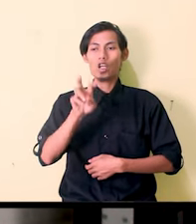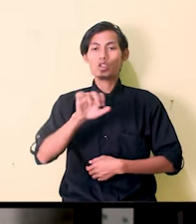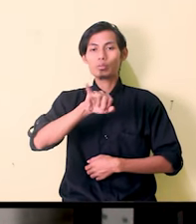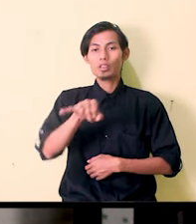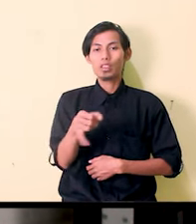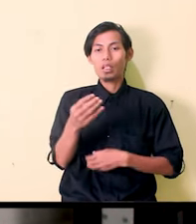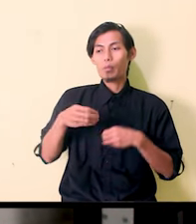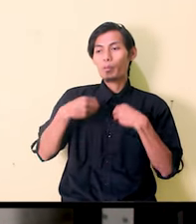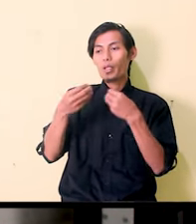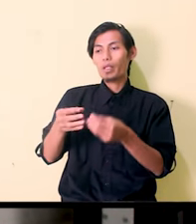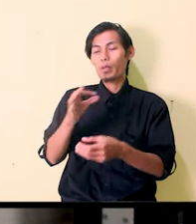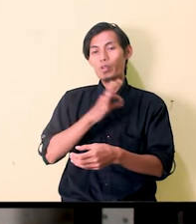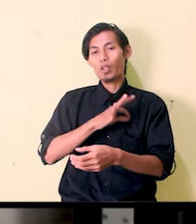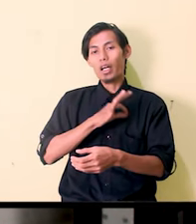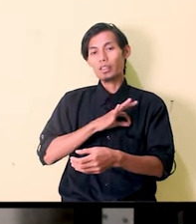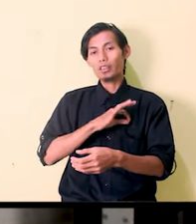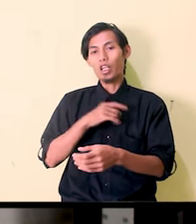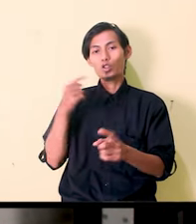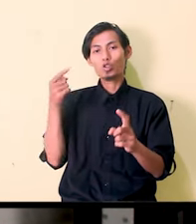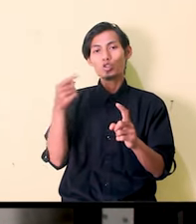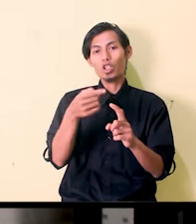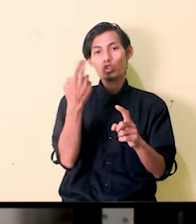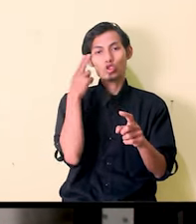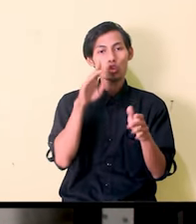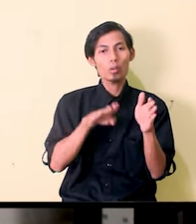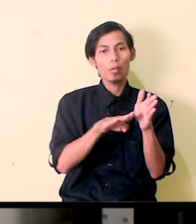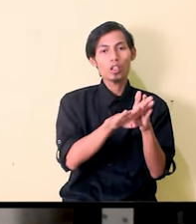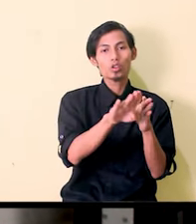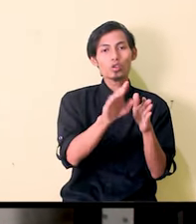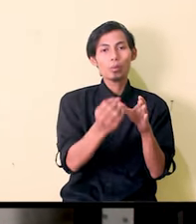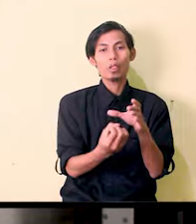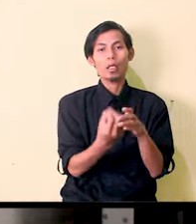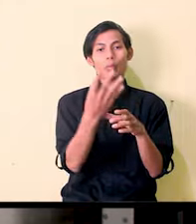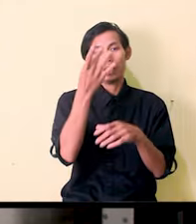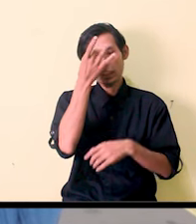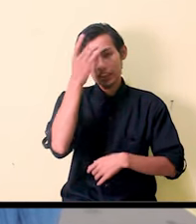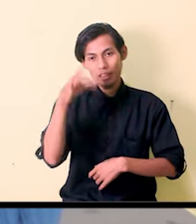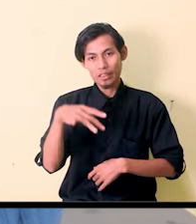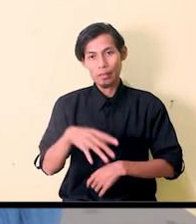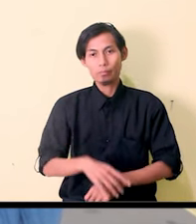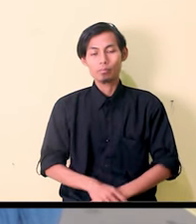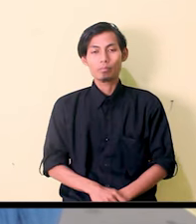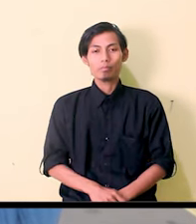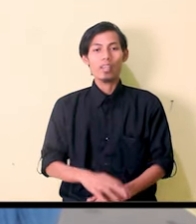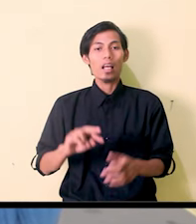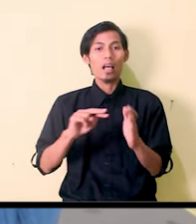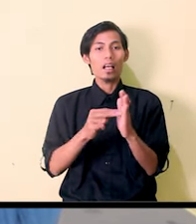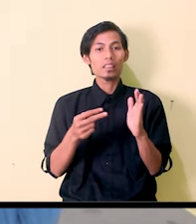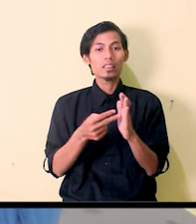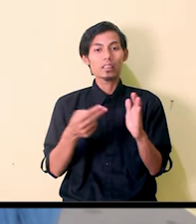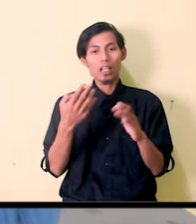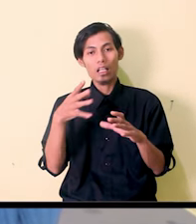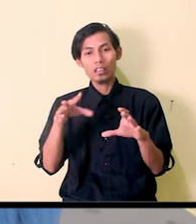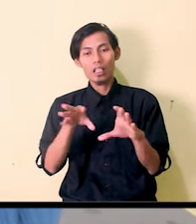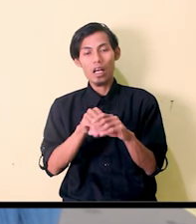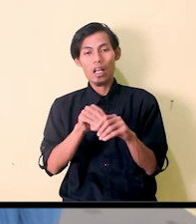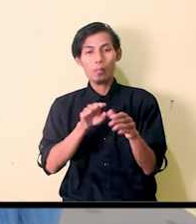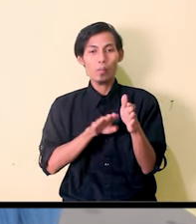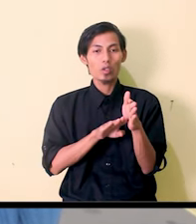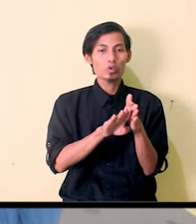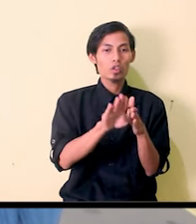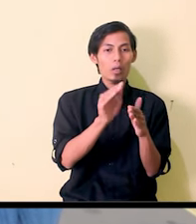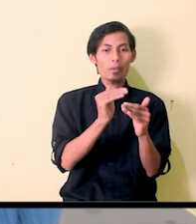manfaat tujuannya itu untuk perkembangan kemajuan desa terbunga artinya dalam memajukan